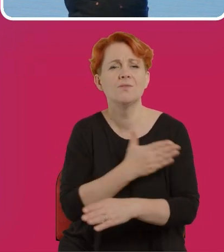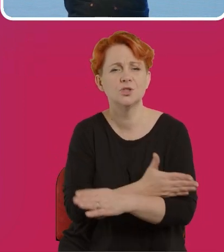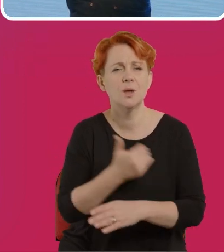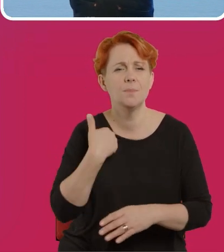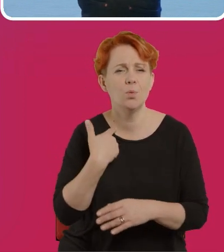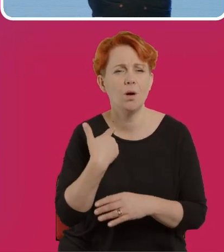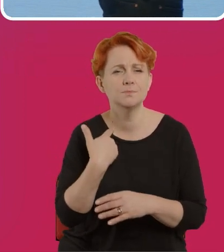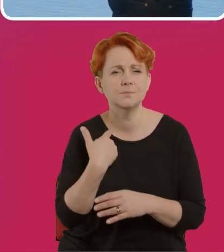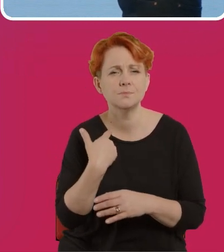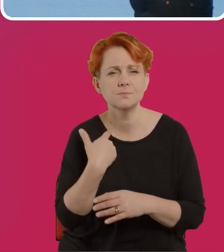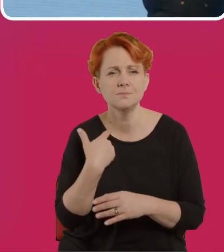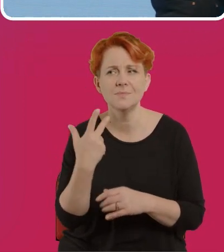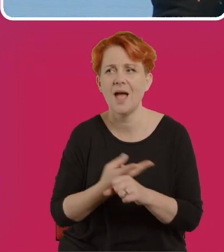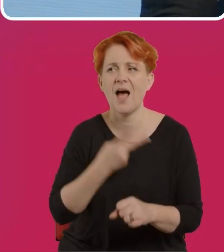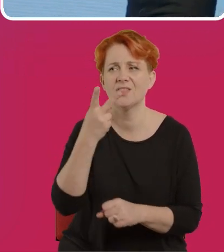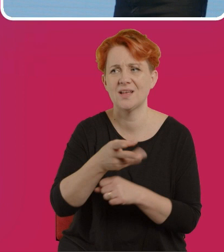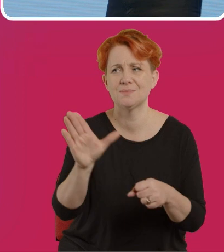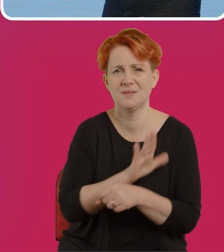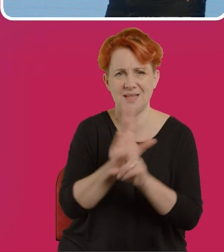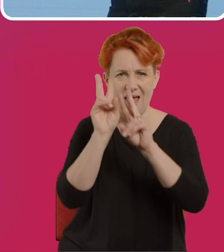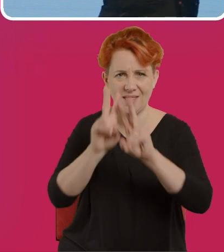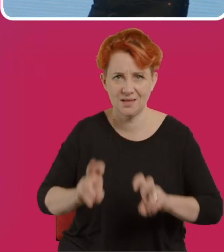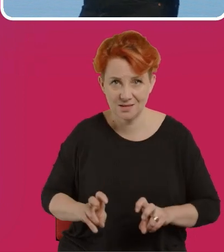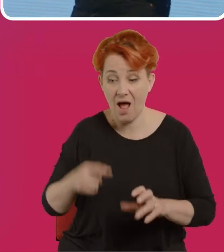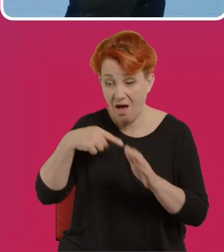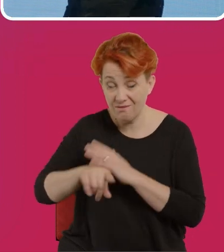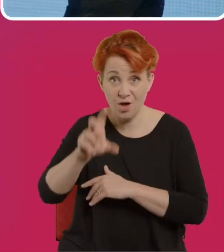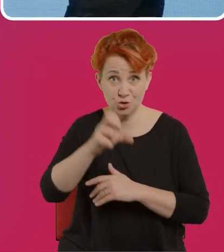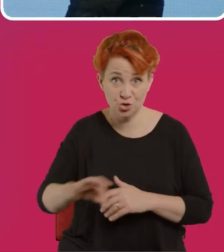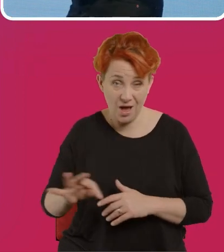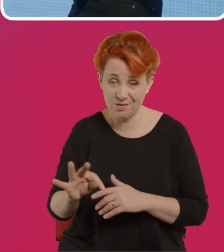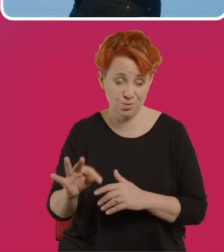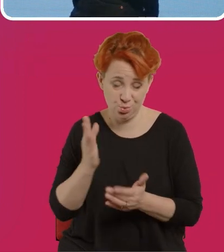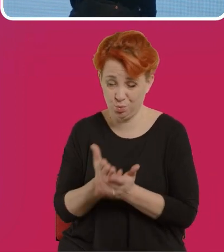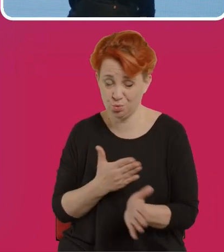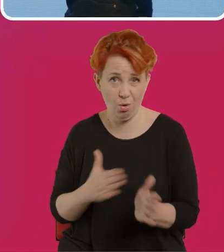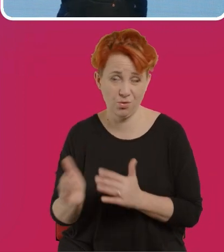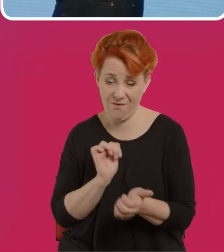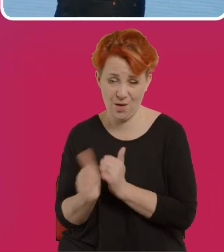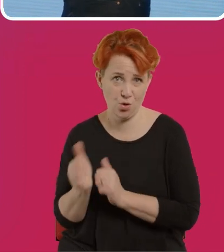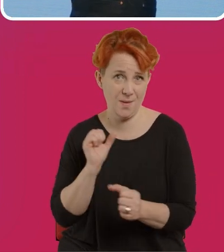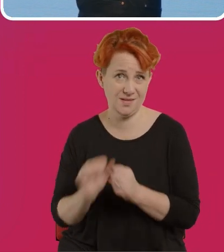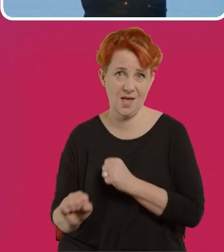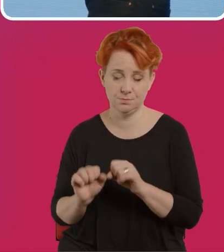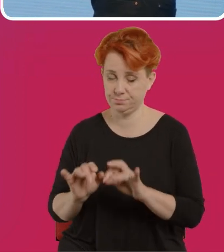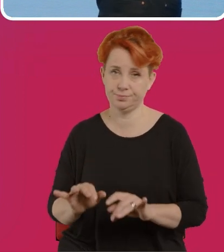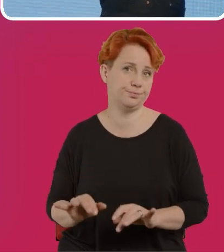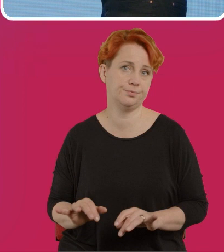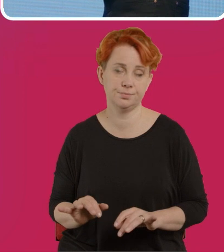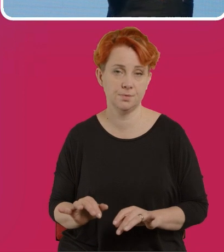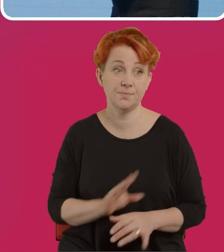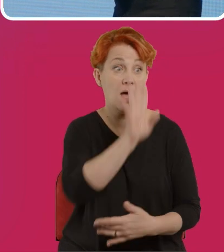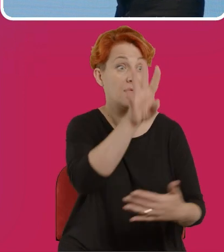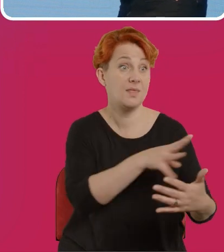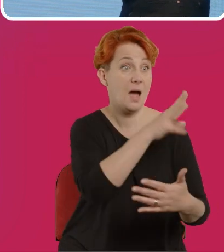Business Analysis, teraz ten element jest już w samym czacie GPT, więc nie trzeba tego szukać i włączyć osobno. W każdym razie wrzuca się tą